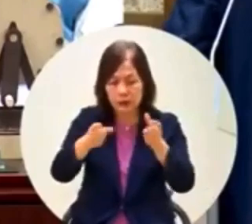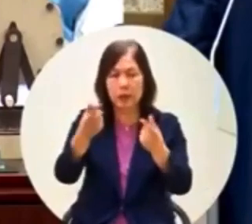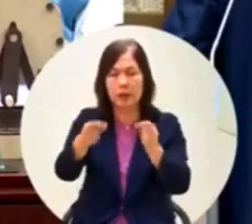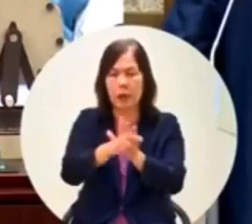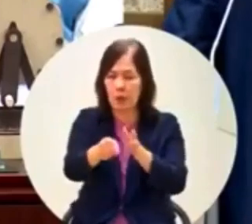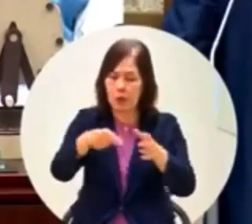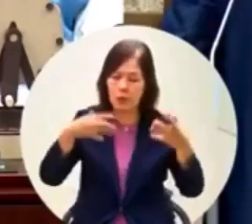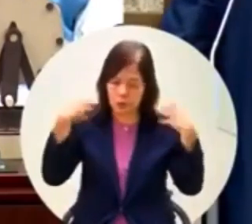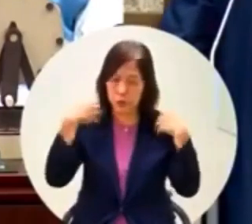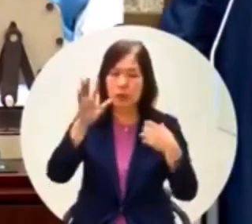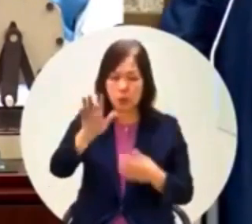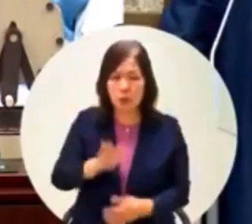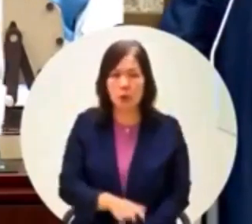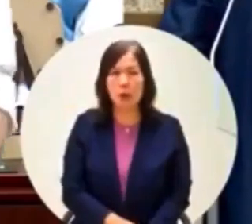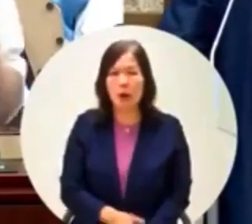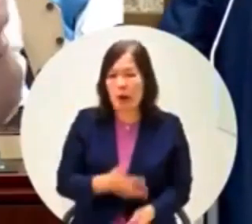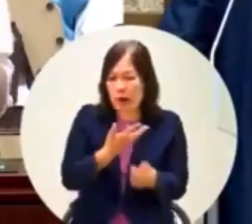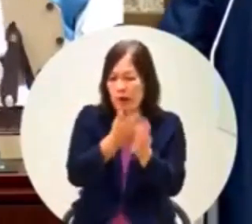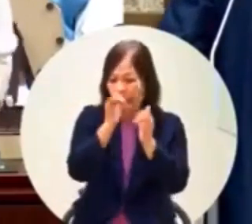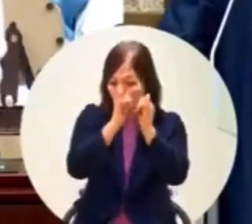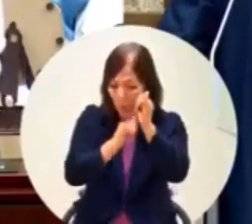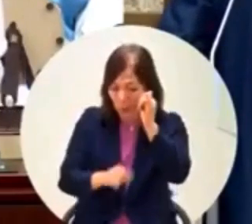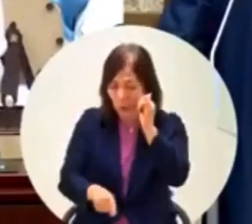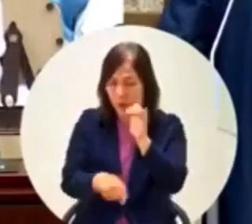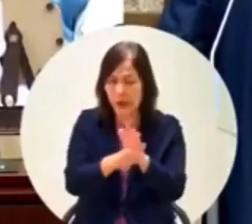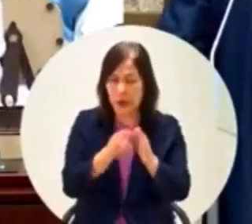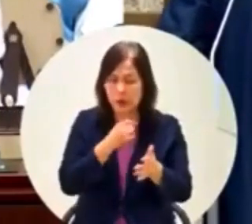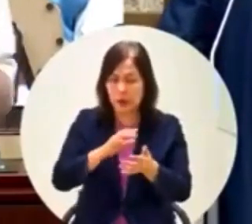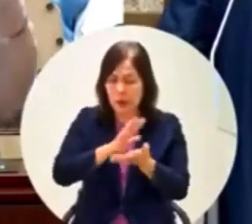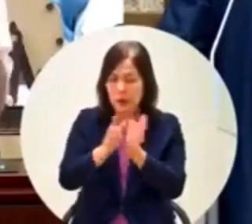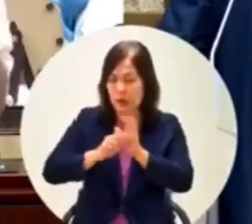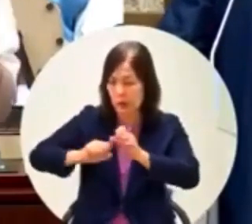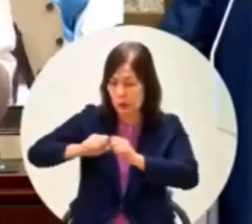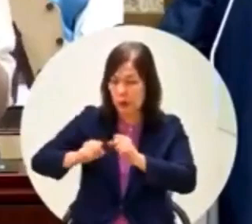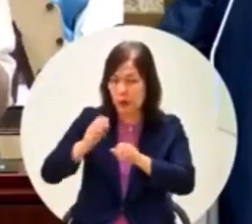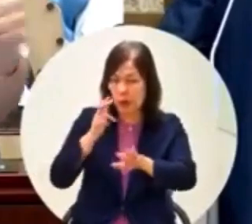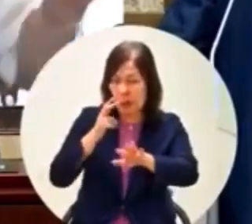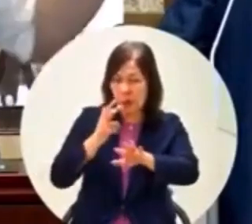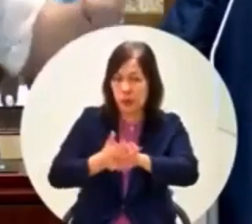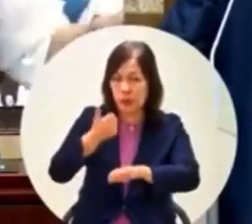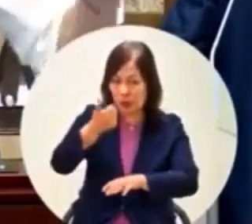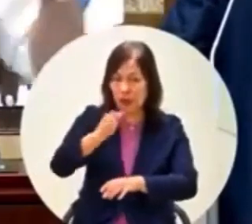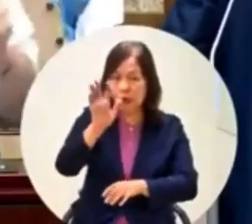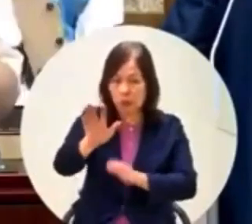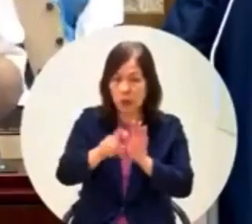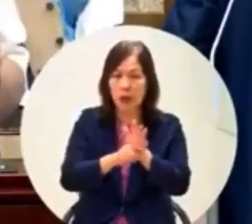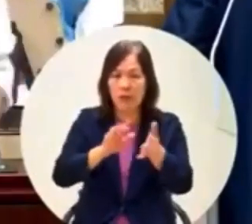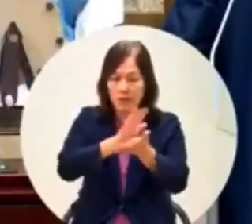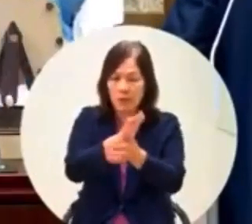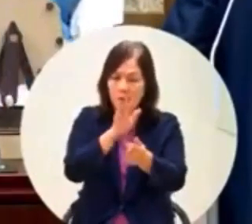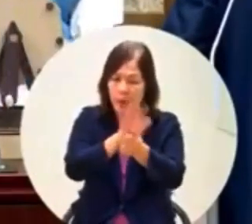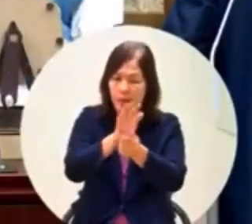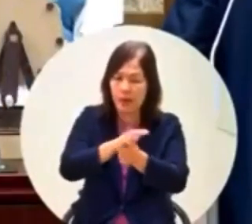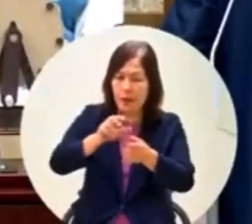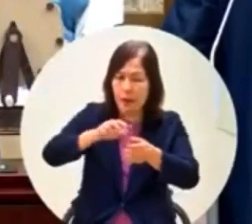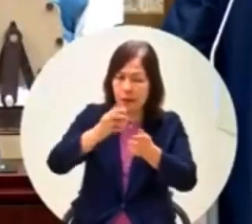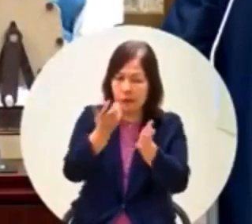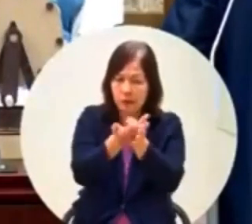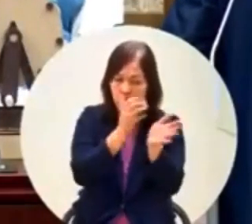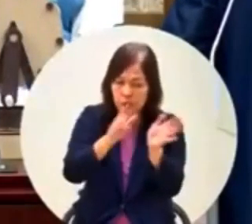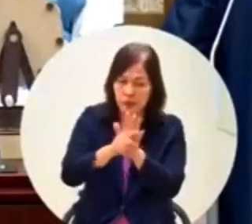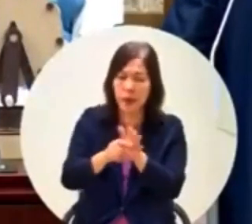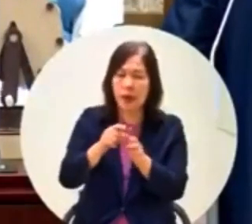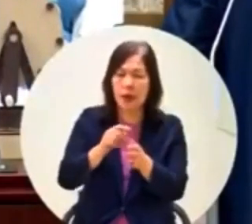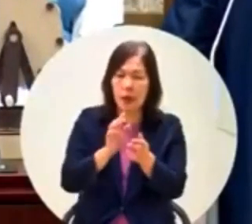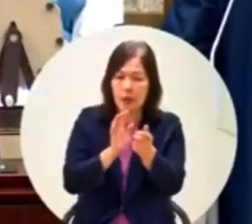任，让下一代得到更好竞争的条件，帮他们装上可以飞翔的翅膀，这是我们推动下一代